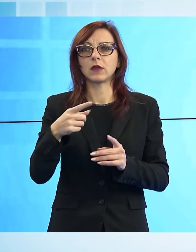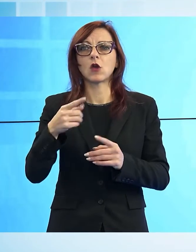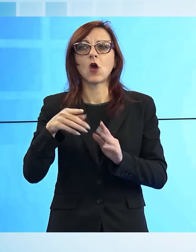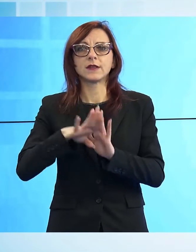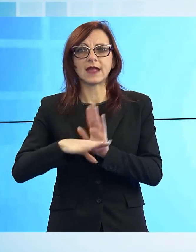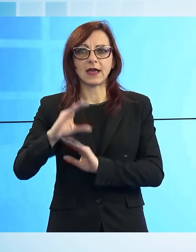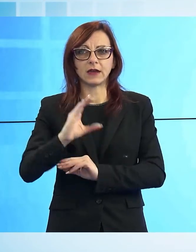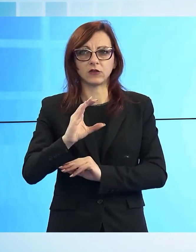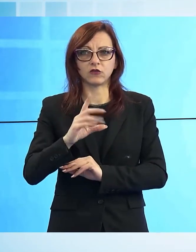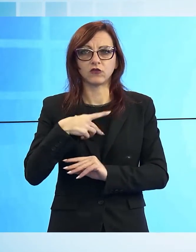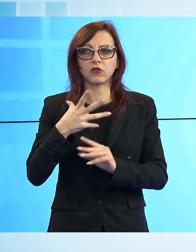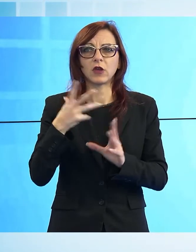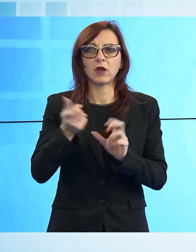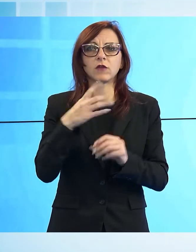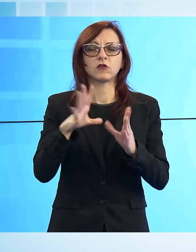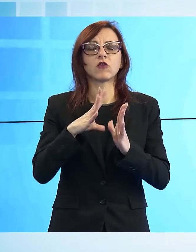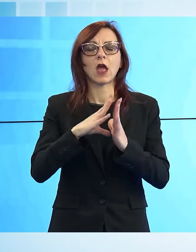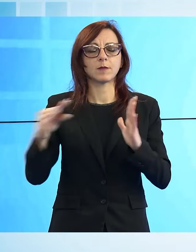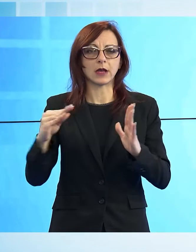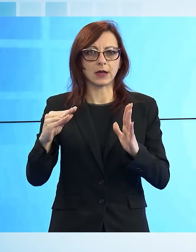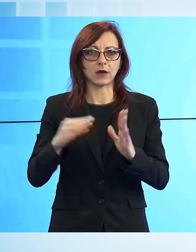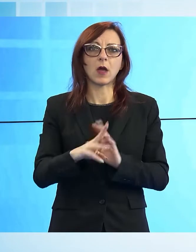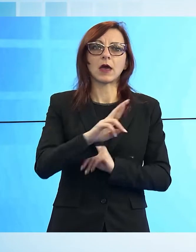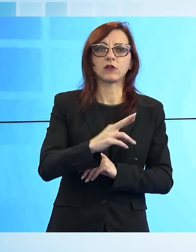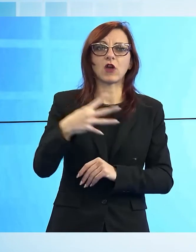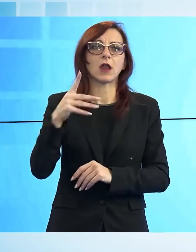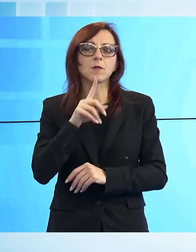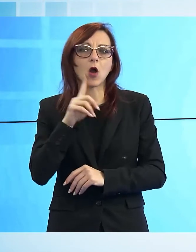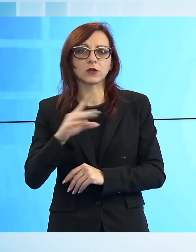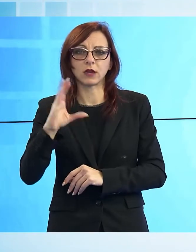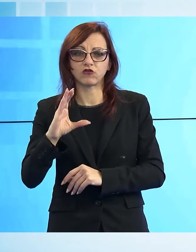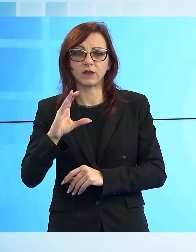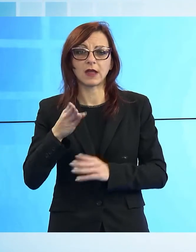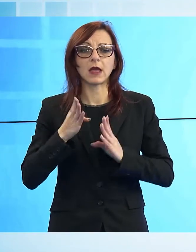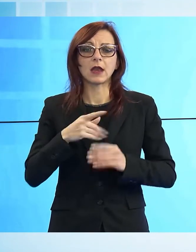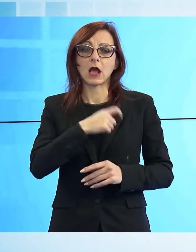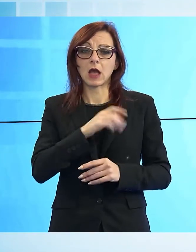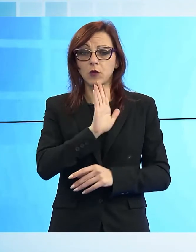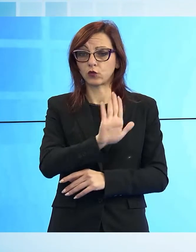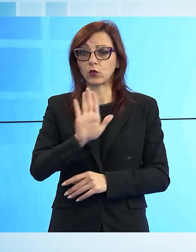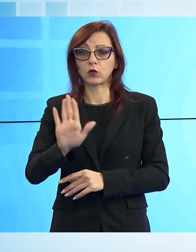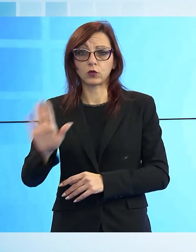Modena e Cesena stanno facendo un campionato a parte. La promozione diretta è un affare solo fra loro.